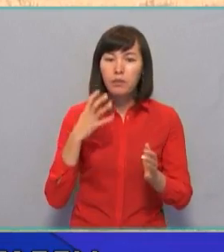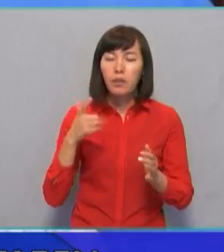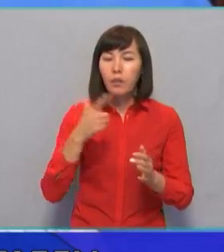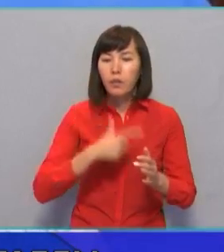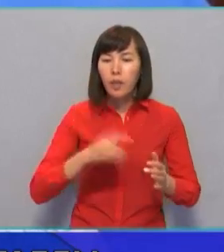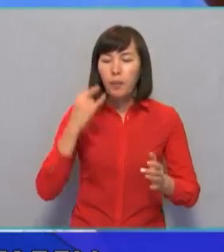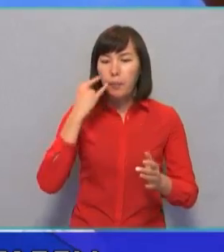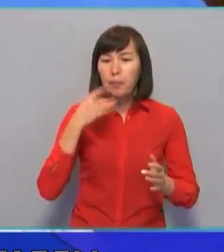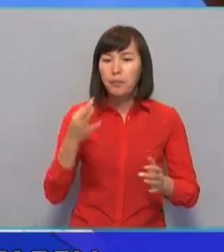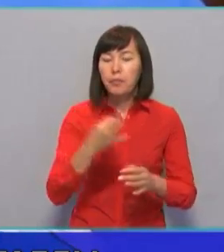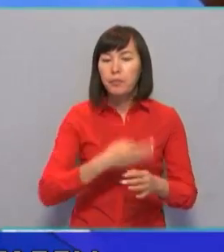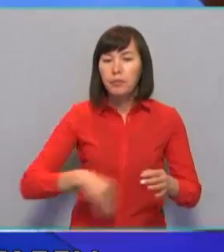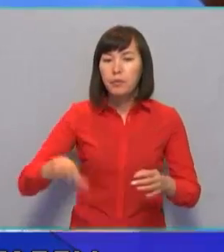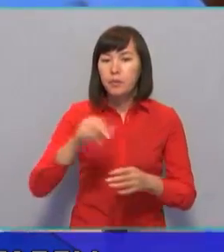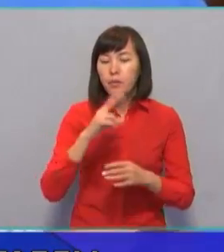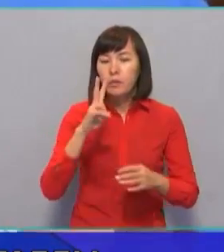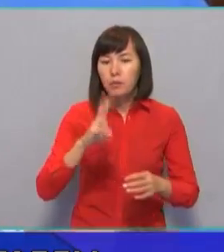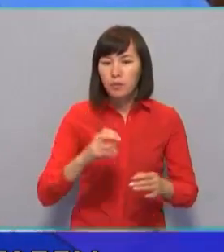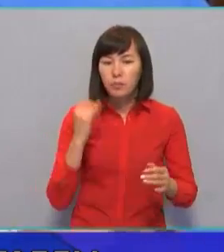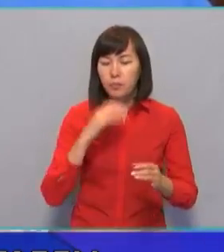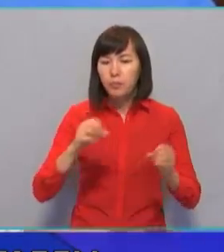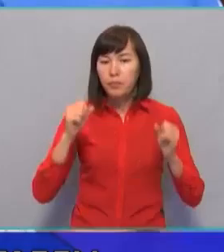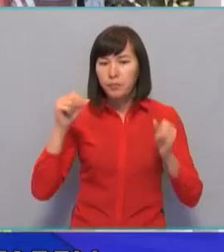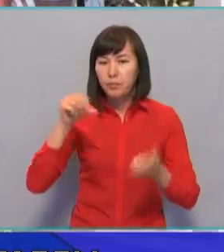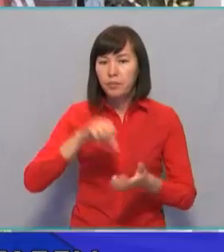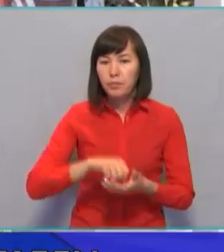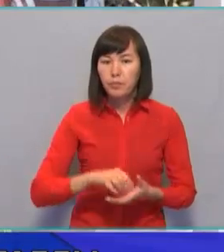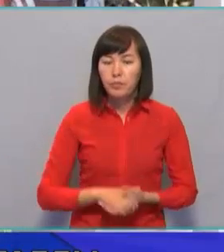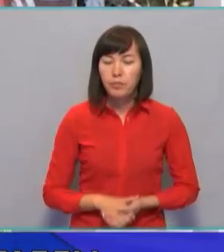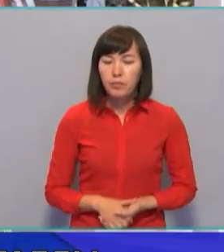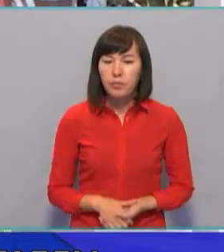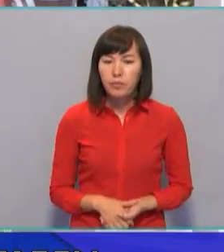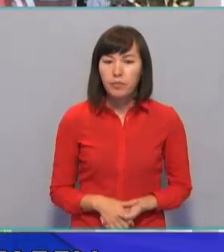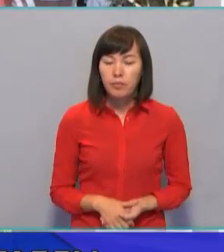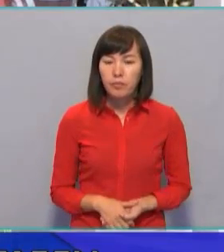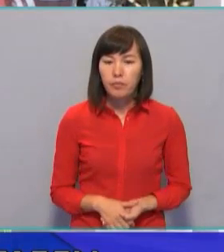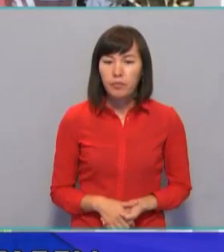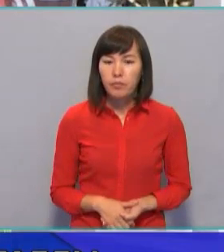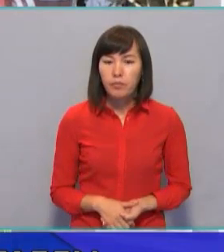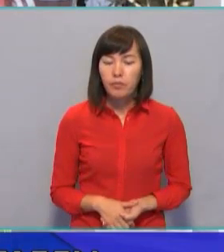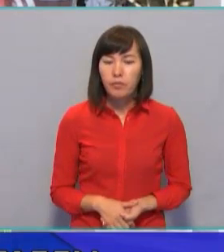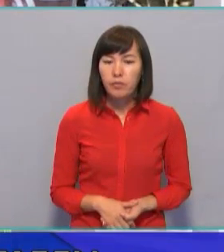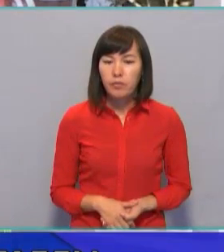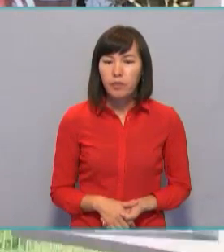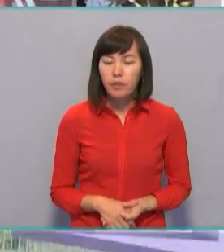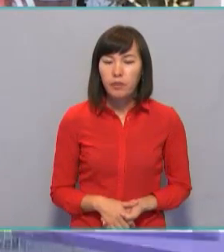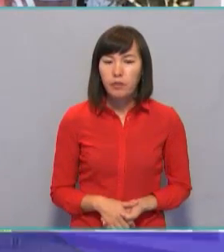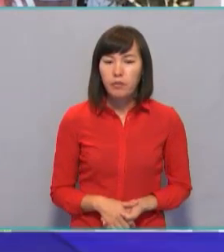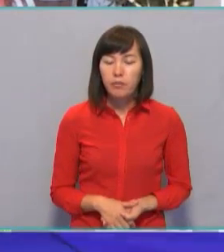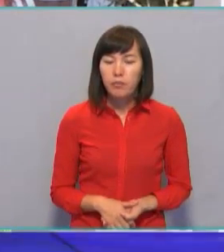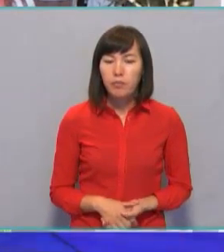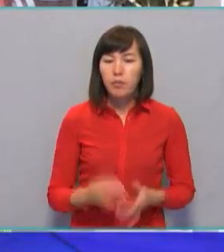Маңғыстау, Павлодар облыстары жалпы саны 200-ден астам спортшы қатысуда. У нас проходит 28-й международный турнир памяти Владимира